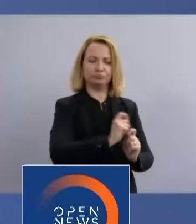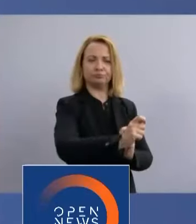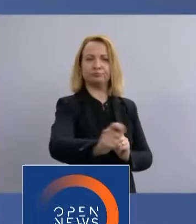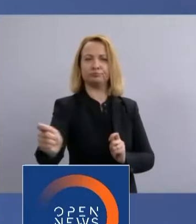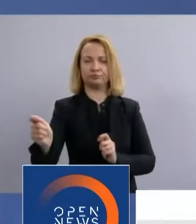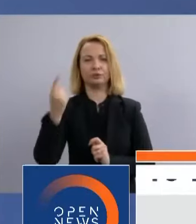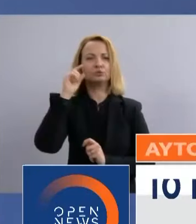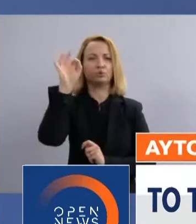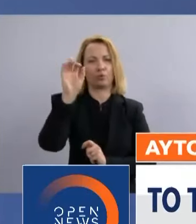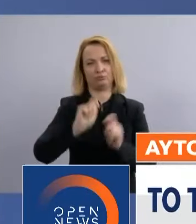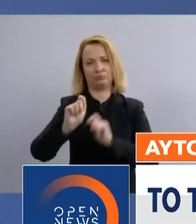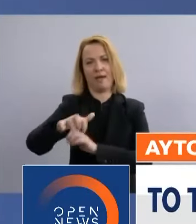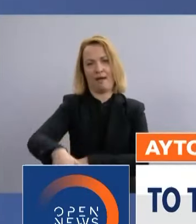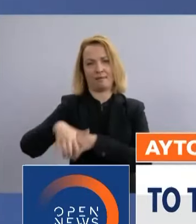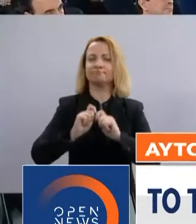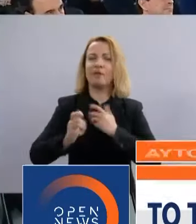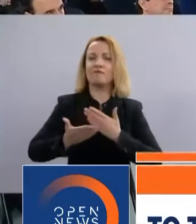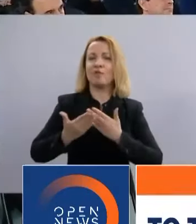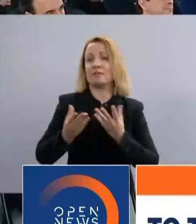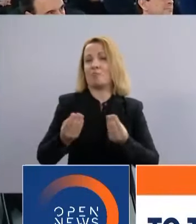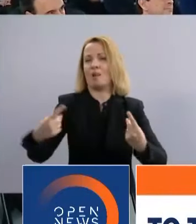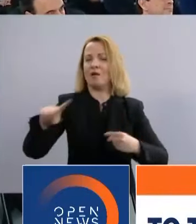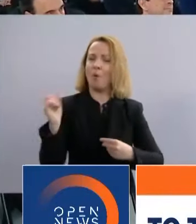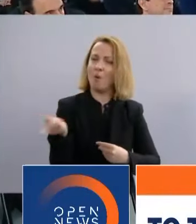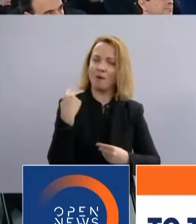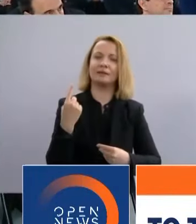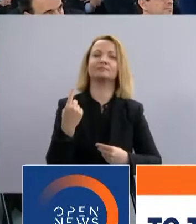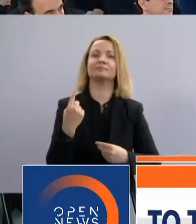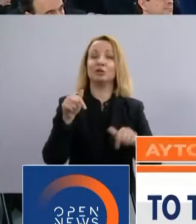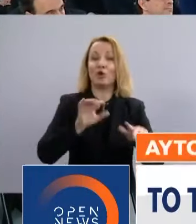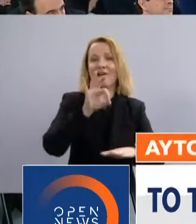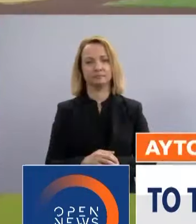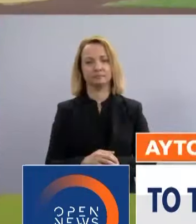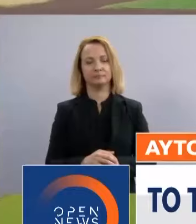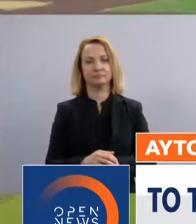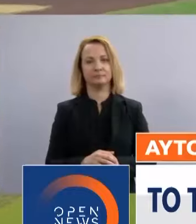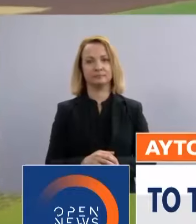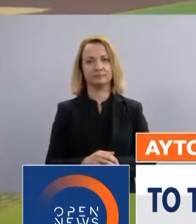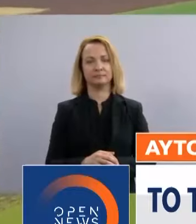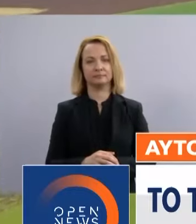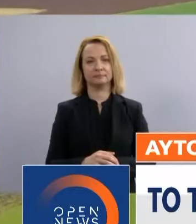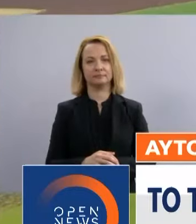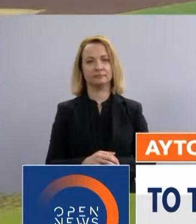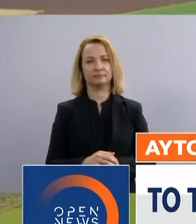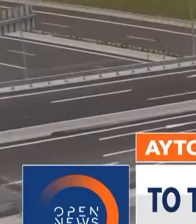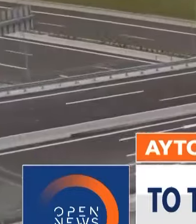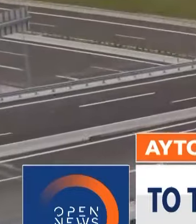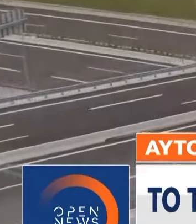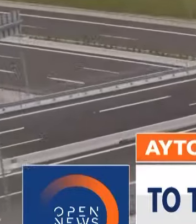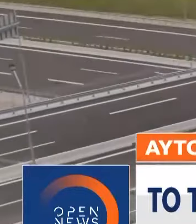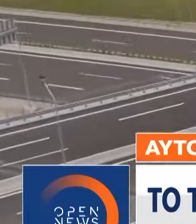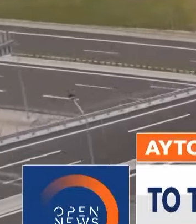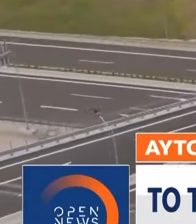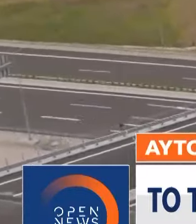Ως ένα έργο πνοής τεράστιας αναπτυξιακής σημασίας, περιέγραψε ο Κυριάκος Μητσοτάκης στον αυτοκινητόδρομο Κεντρικής Ελλάδας Ε65, εγκαινιάζοντας το